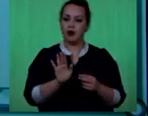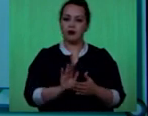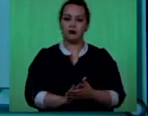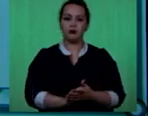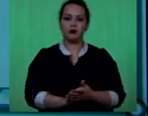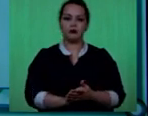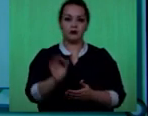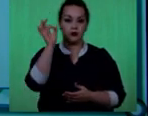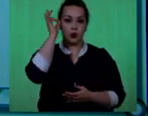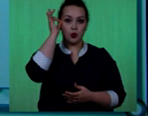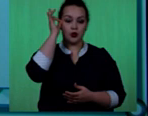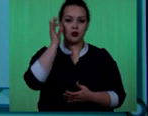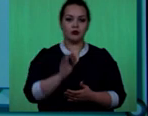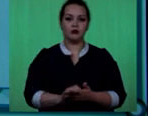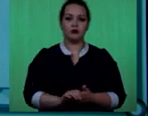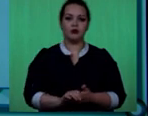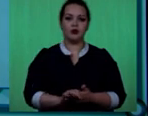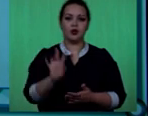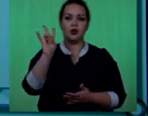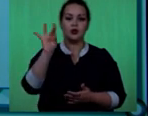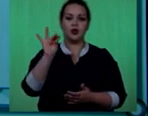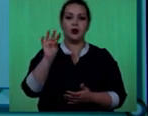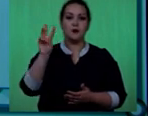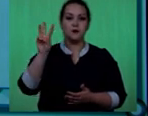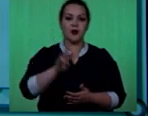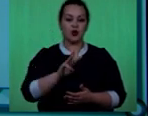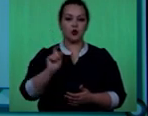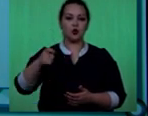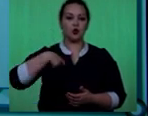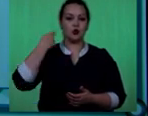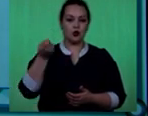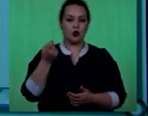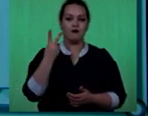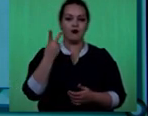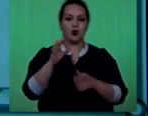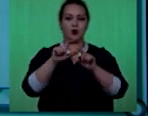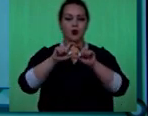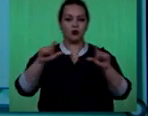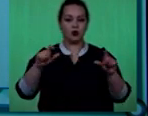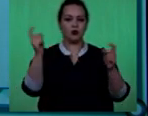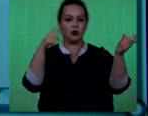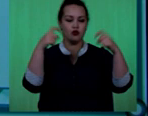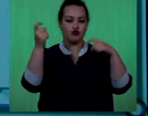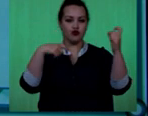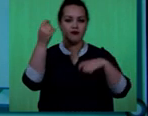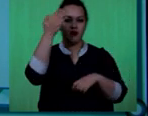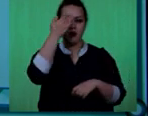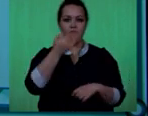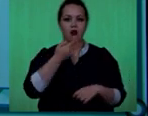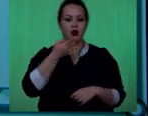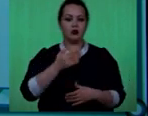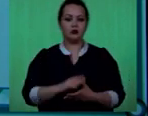вспомнили ни минуты зря 2 пословица дождливое лето